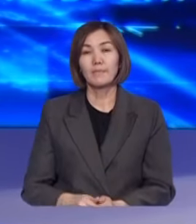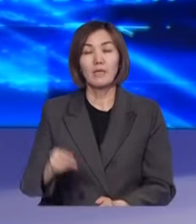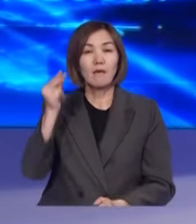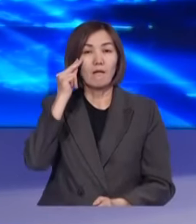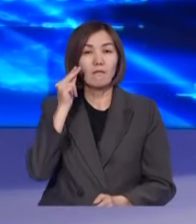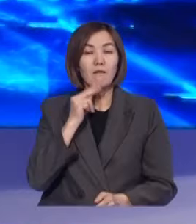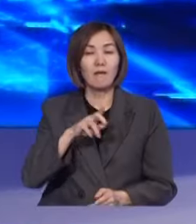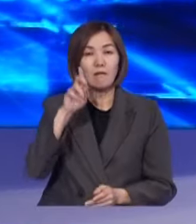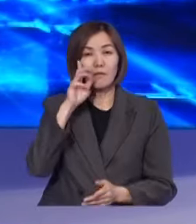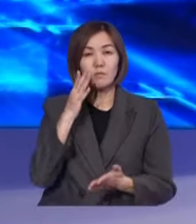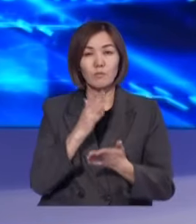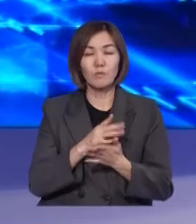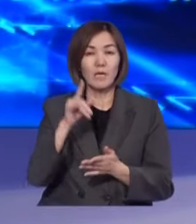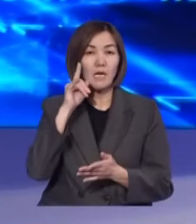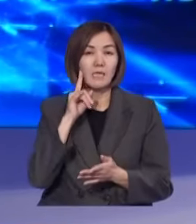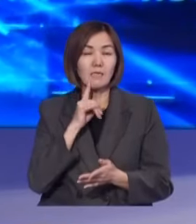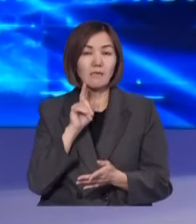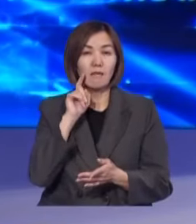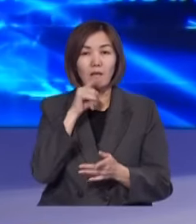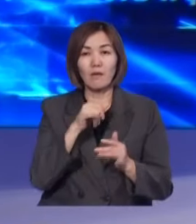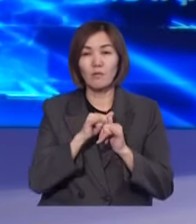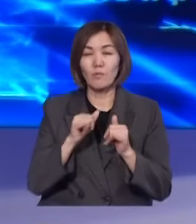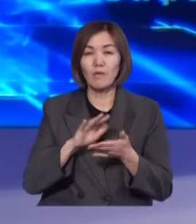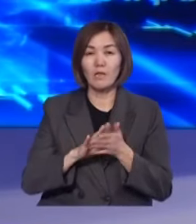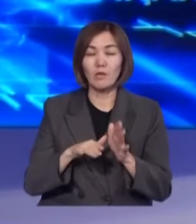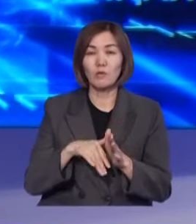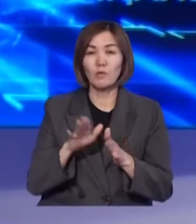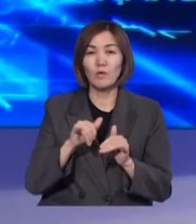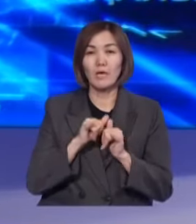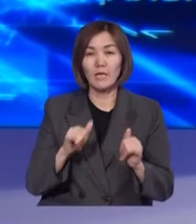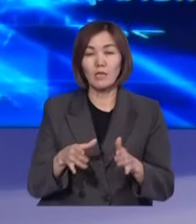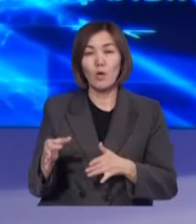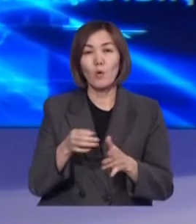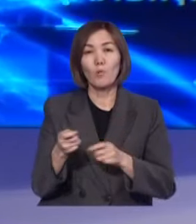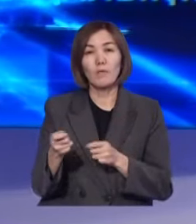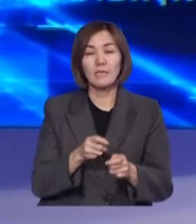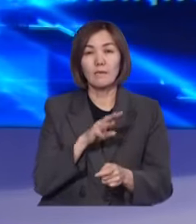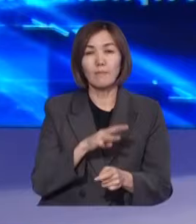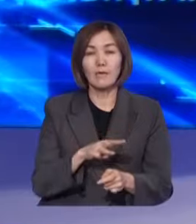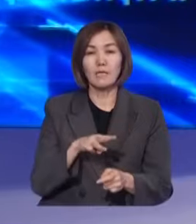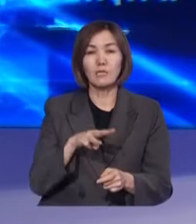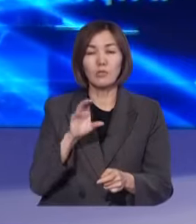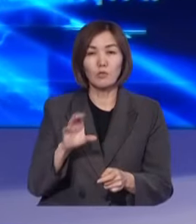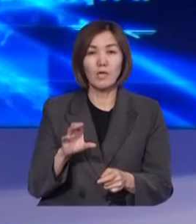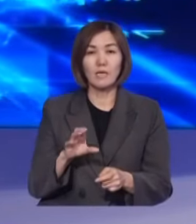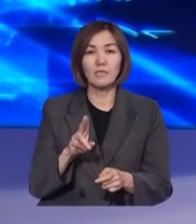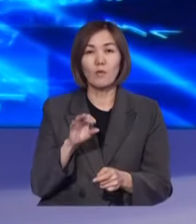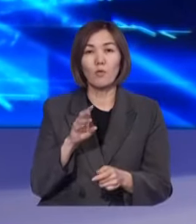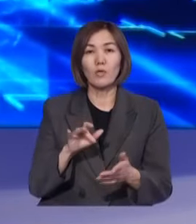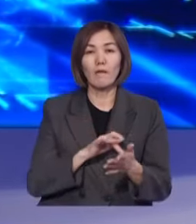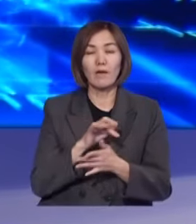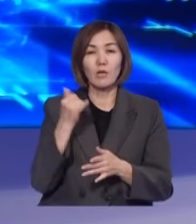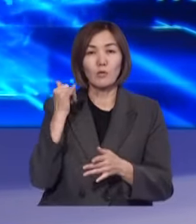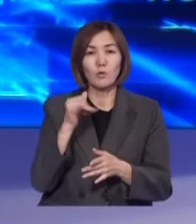Қытай Халық Республикасы мен Қазақстанның экономикалық әлеуеті нығая түспек, облыс әкімі Марат Султанғазиев Қонаевқа келген Шыңжаң